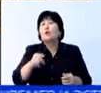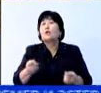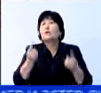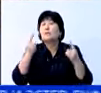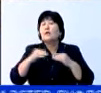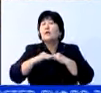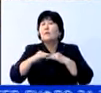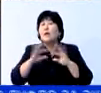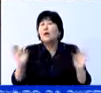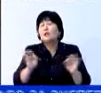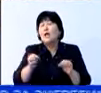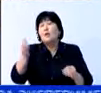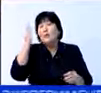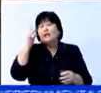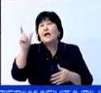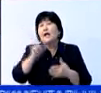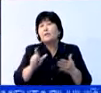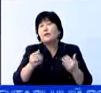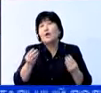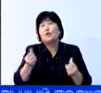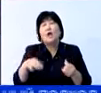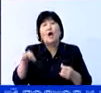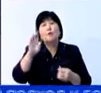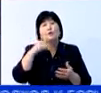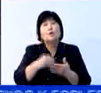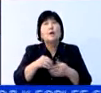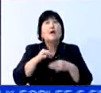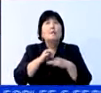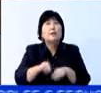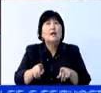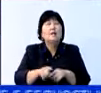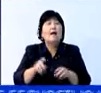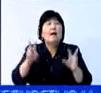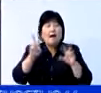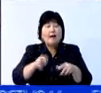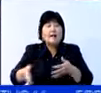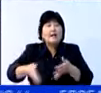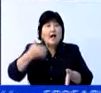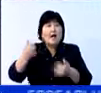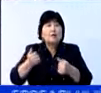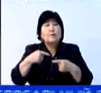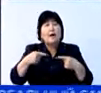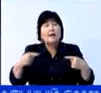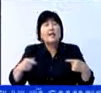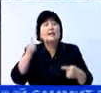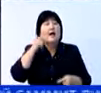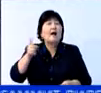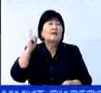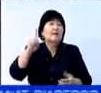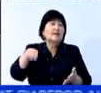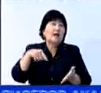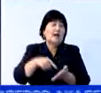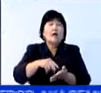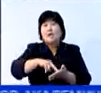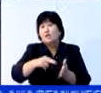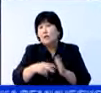Степи», «Парасатта поэзия». За счет средств областного бюджета проведены археологические раскопки ряда древних городищ.